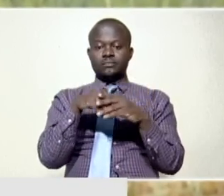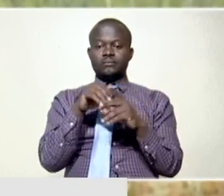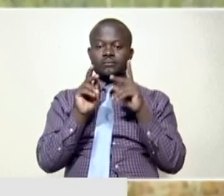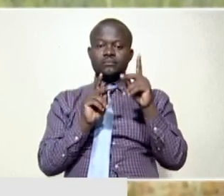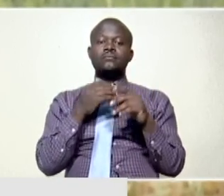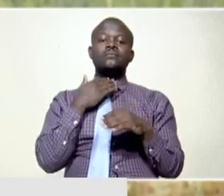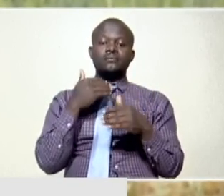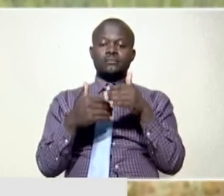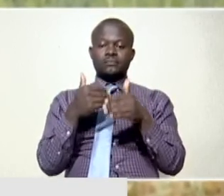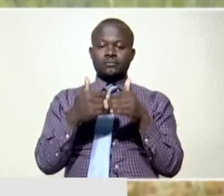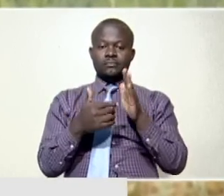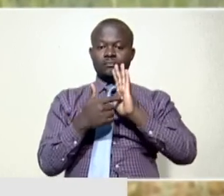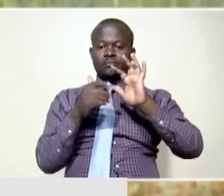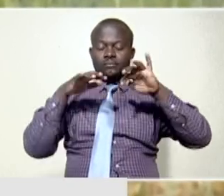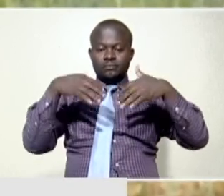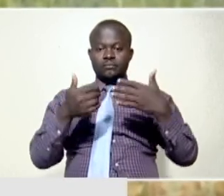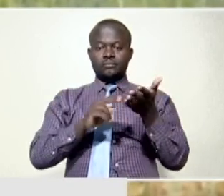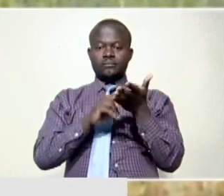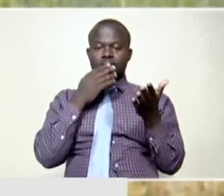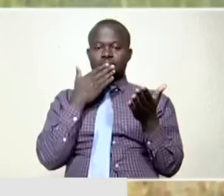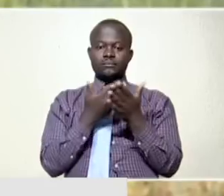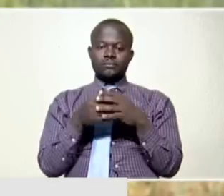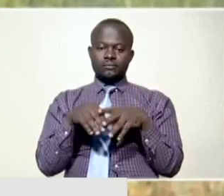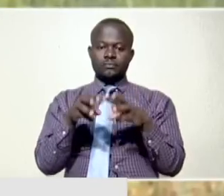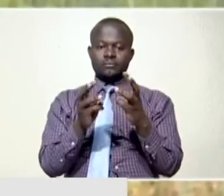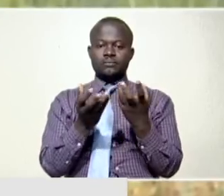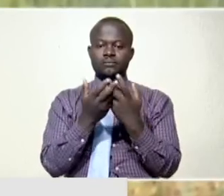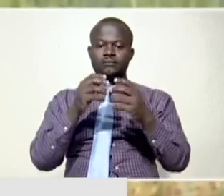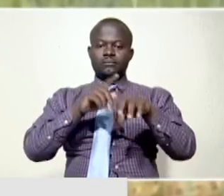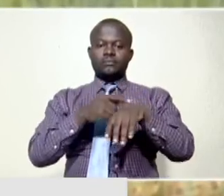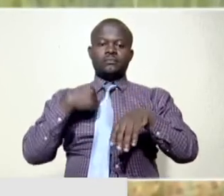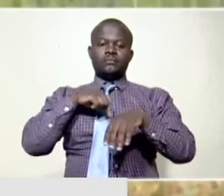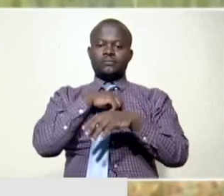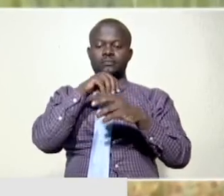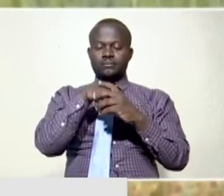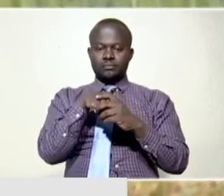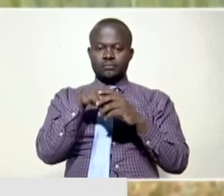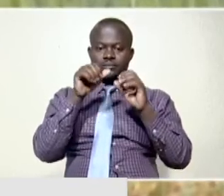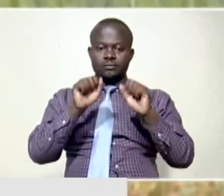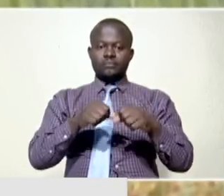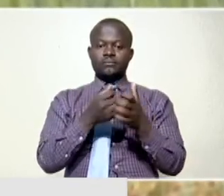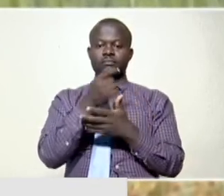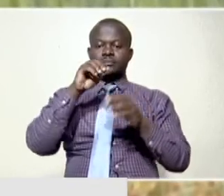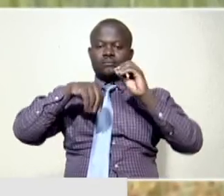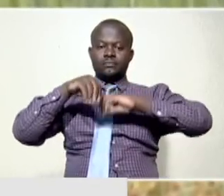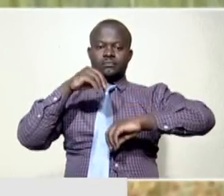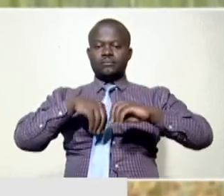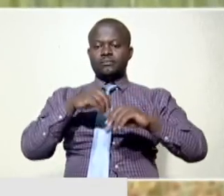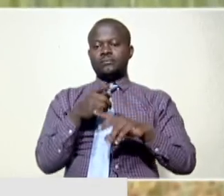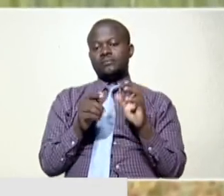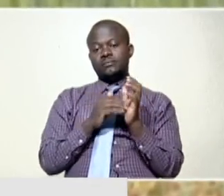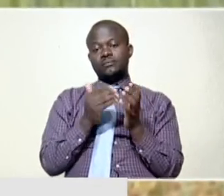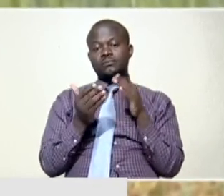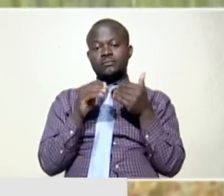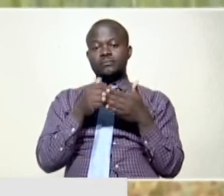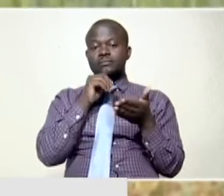kubegera tukabereka uburyo bazikoresha neza uburyo bujyanye n'igihe tugezemo bashe kuba byarira umusaruro wenda